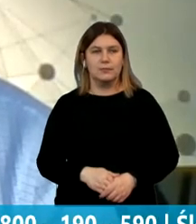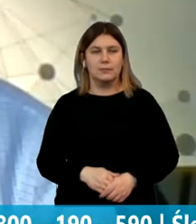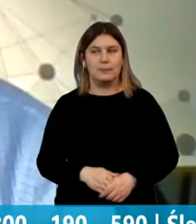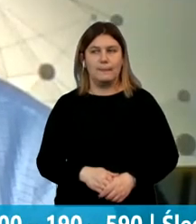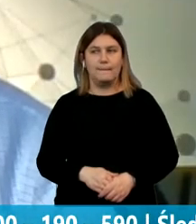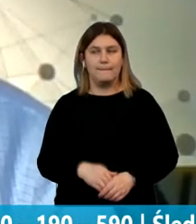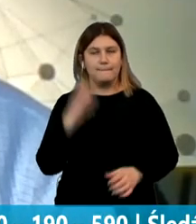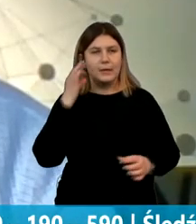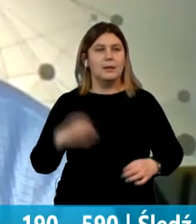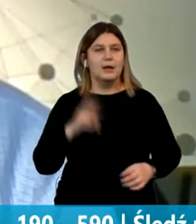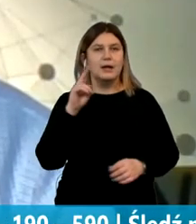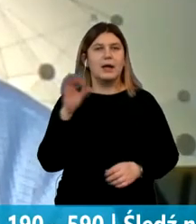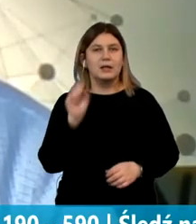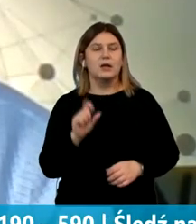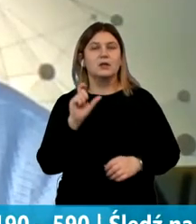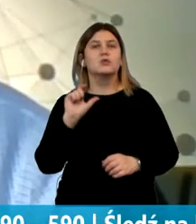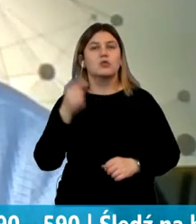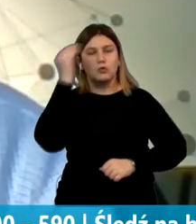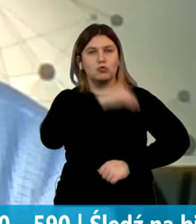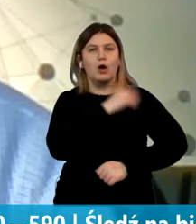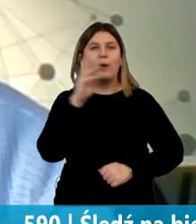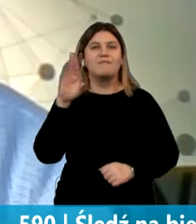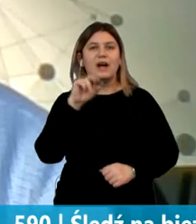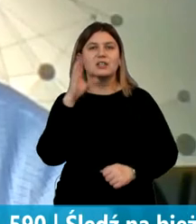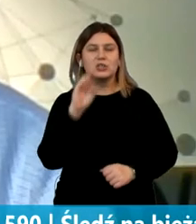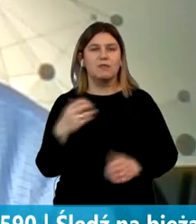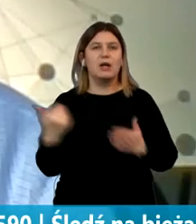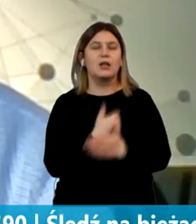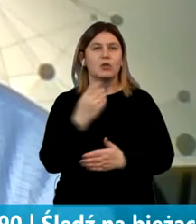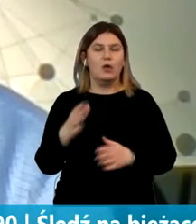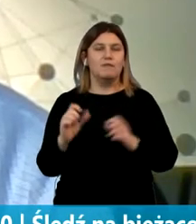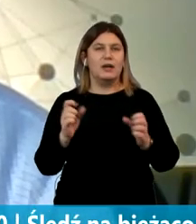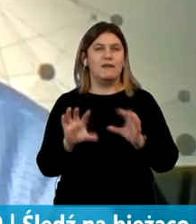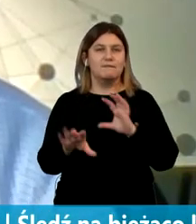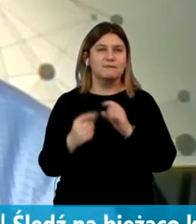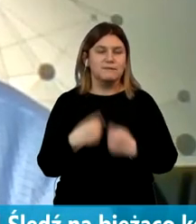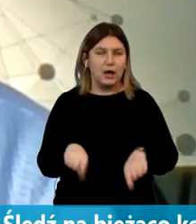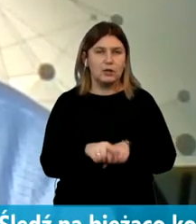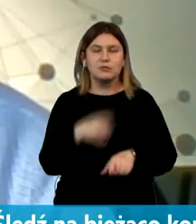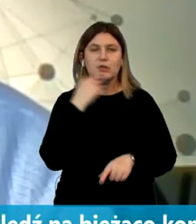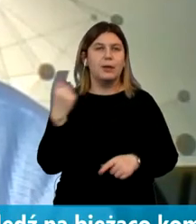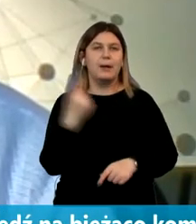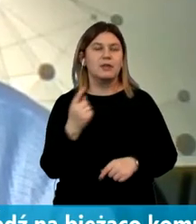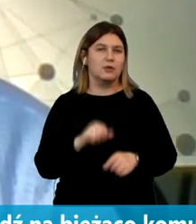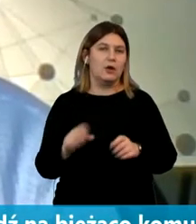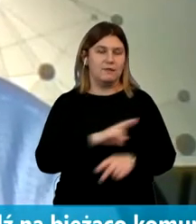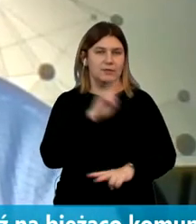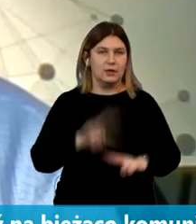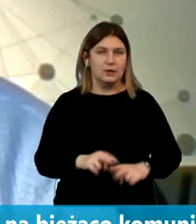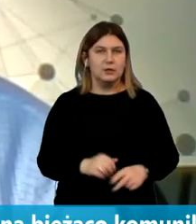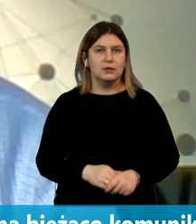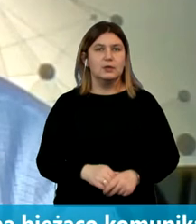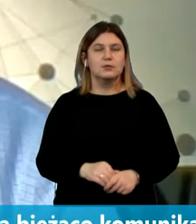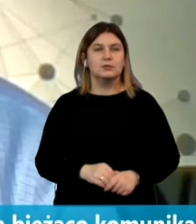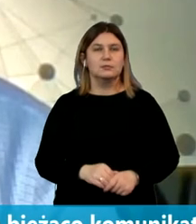Pani Kasia, dzień dobry. Panie Prezydencie, co ze szkołą na Warszawie? Kiedy będzie wyłoniony nowy wykonawca i czy nie ma zagrożenia realizacji inwestycji w terminie? Pani